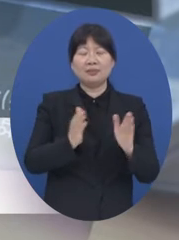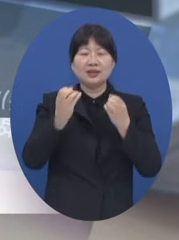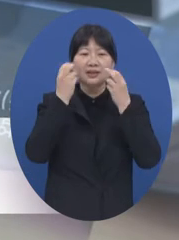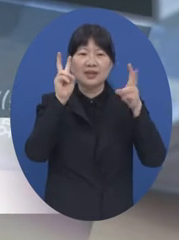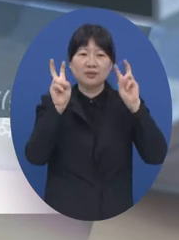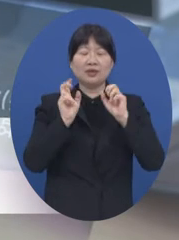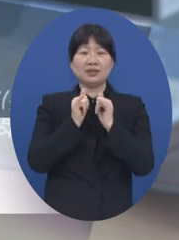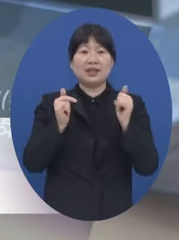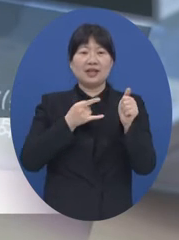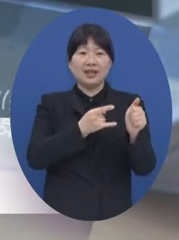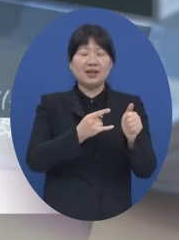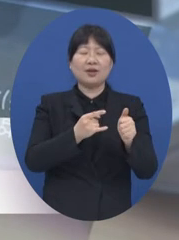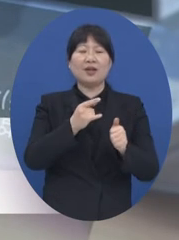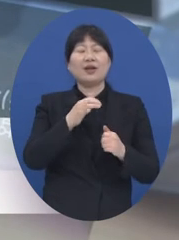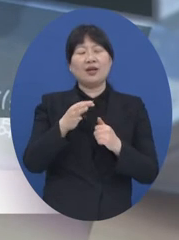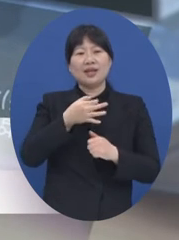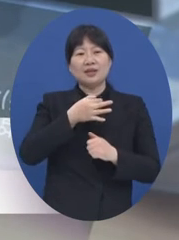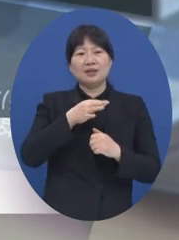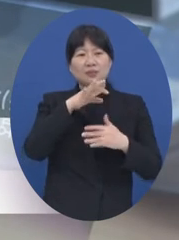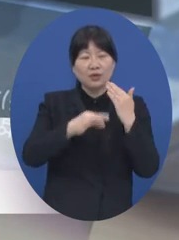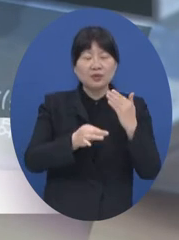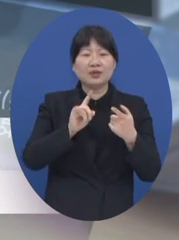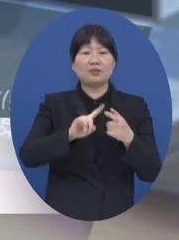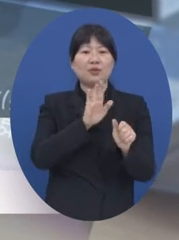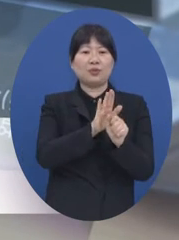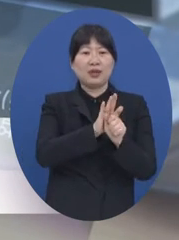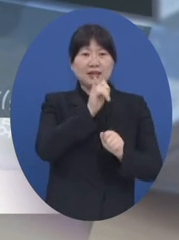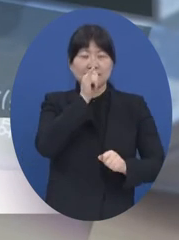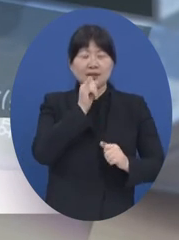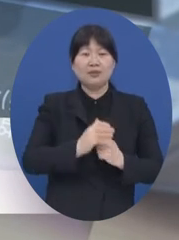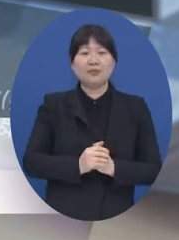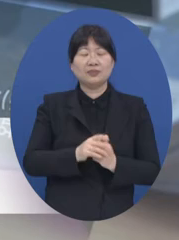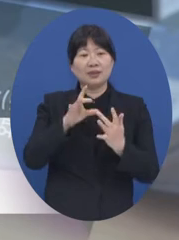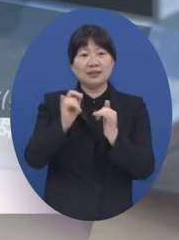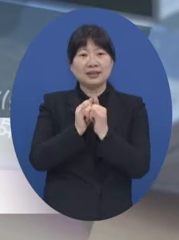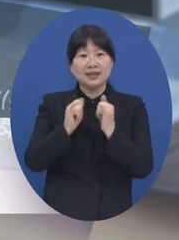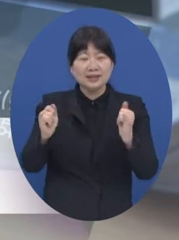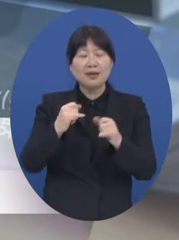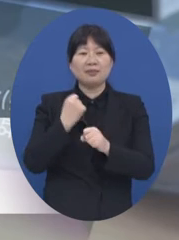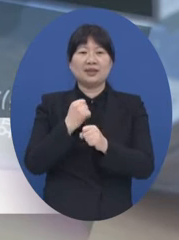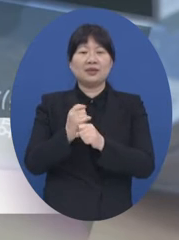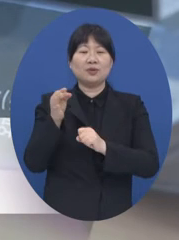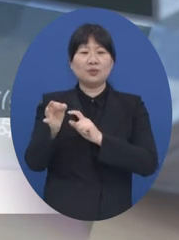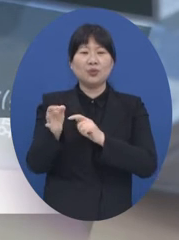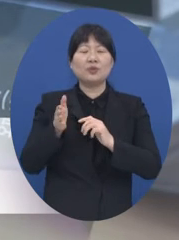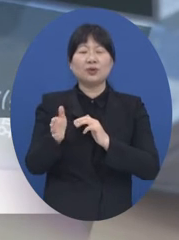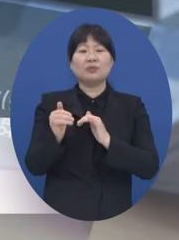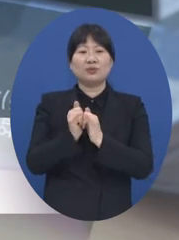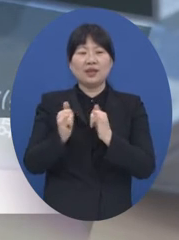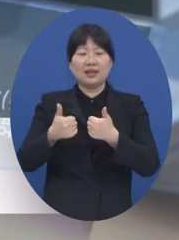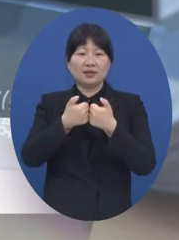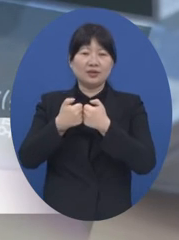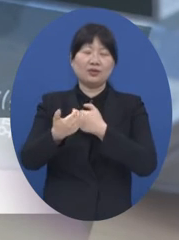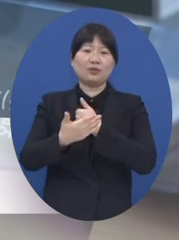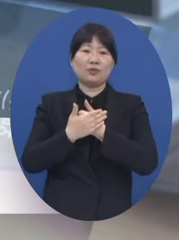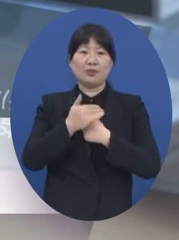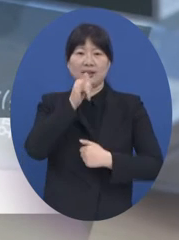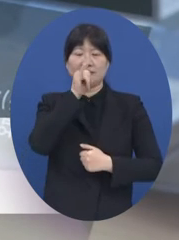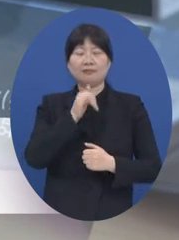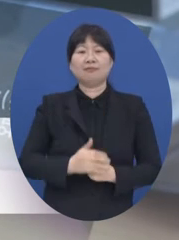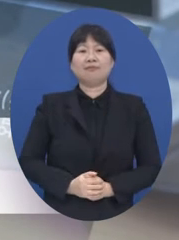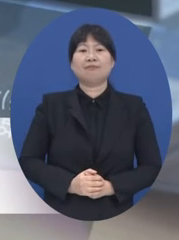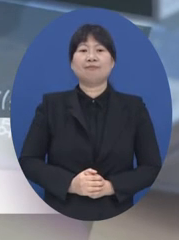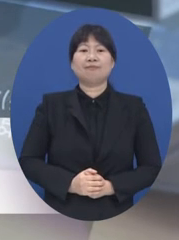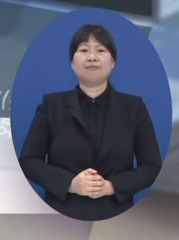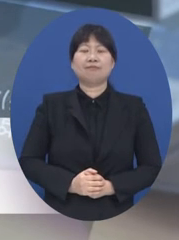제작을 돕습니다 선발된 팀들은 시제품제작 자금과 함께 전문가 컨설팅도 받게 됩니다 9 0 3 기자가